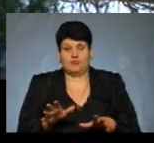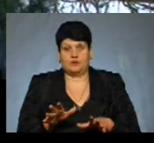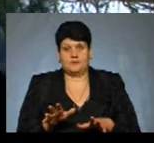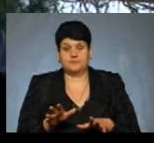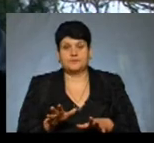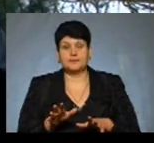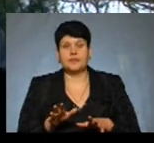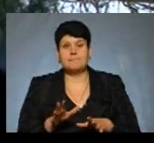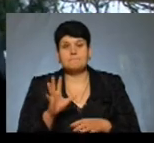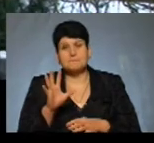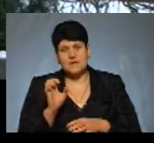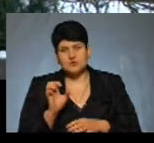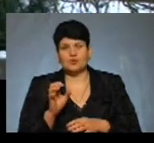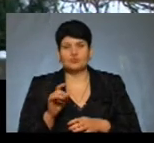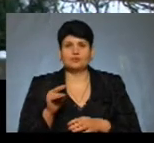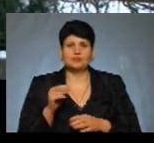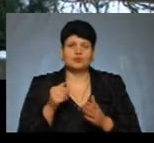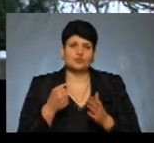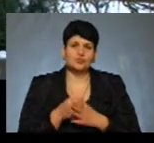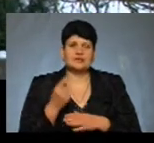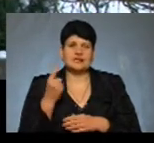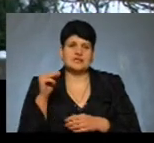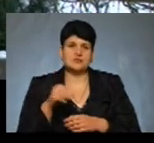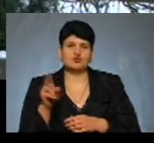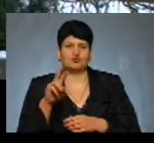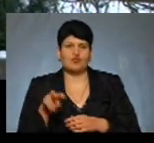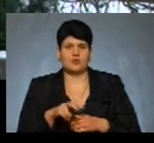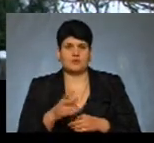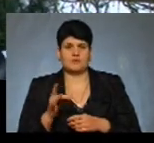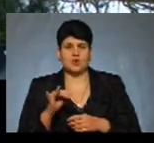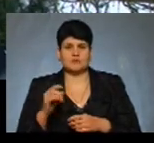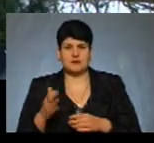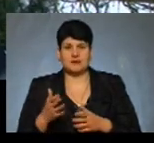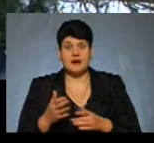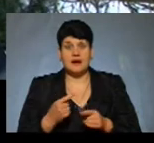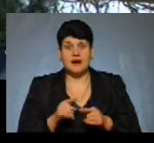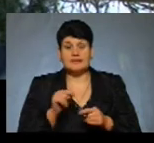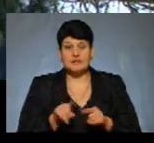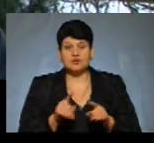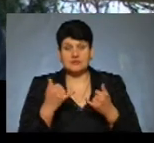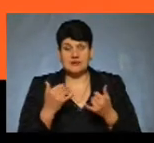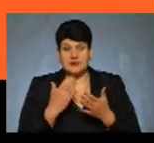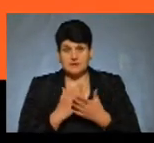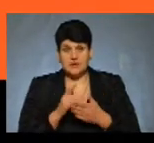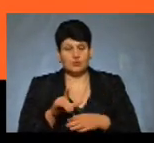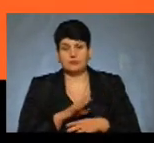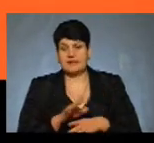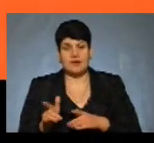відстояли. 500, ну, максимум до 1000 доларів розмитнення. Хоча б навіть як. То, що зараз є, люди були фізично не готові.